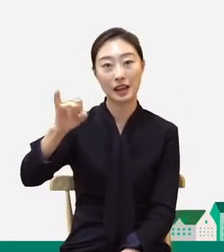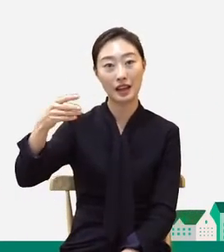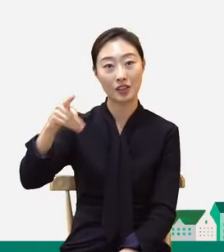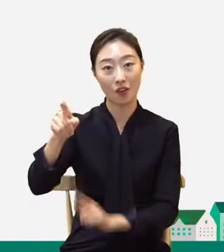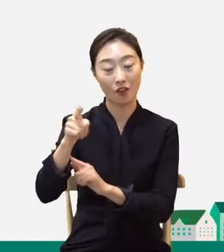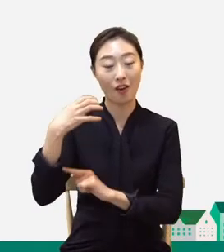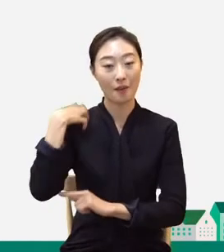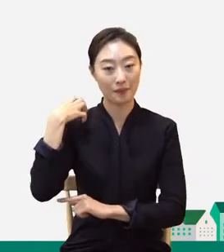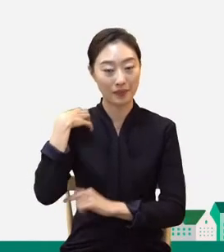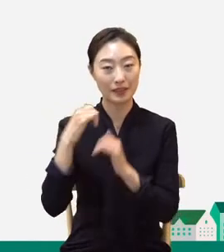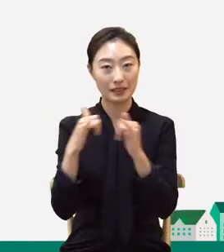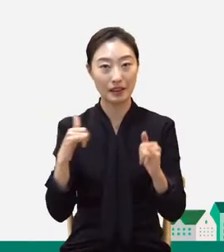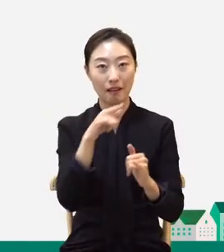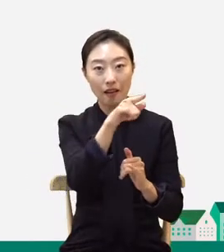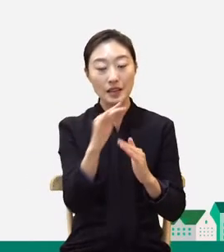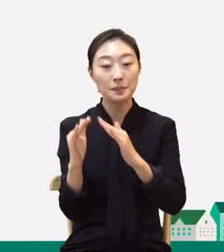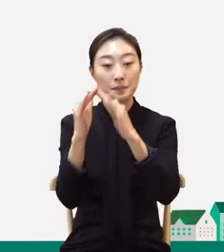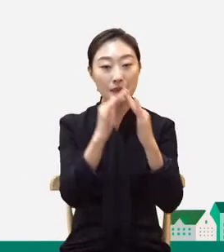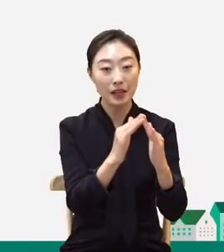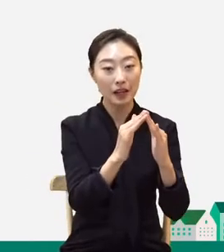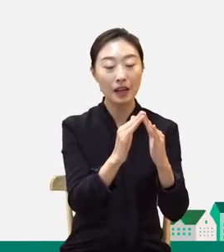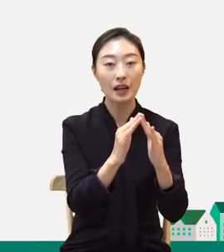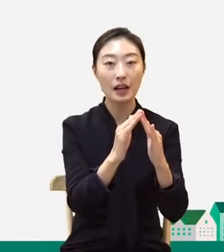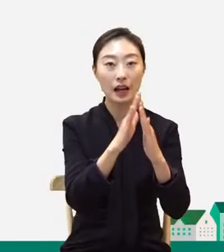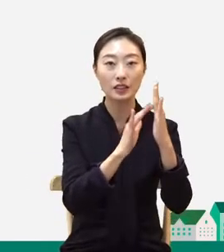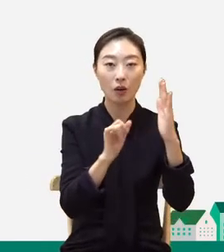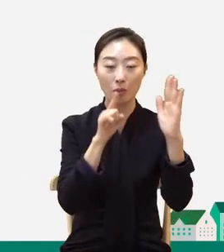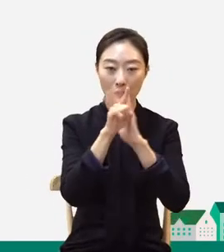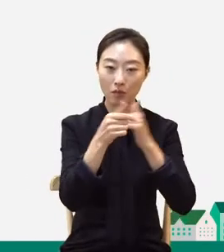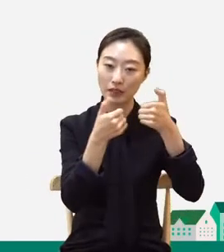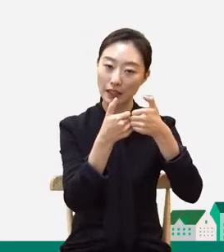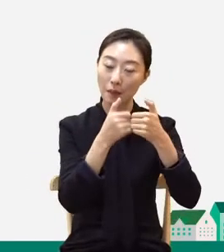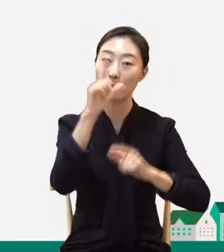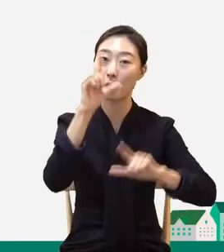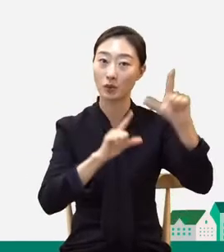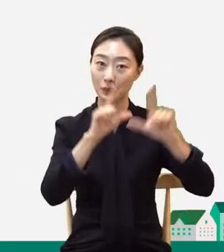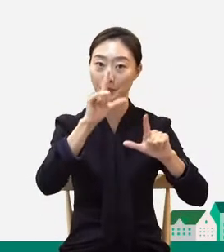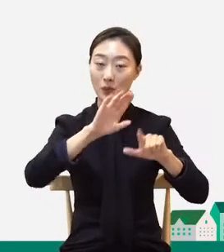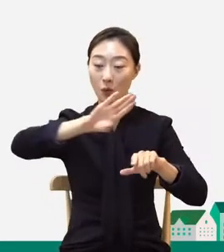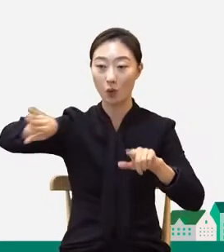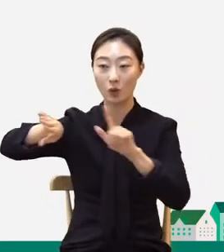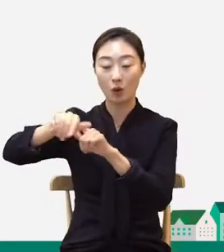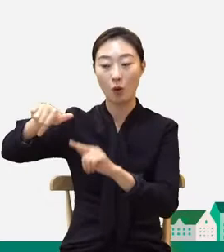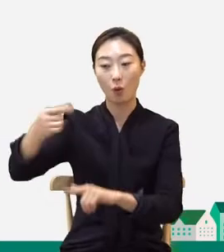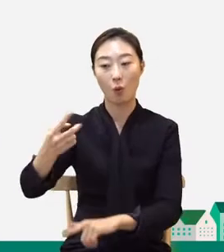가정에 방문을 한 모습입니다. 오른쪽에 고시원이 보이고요.